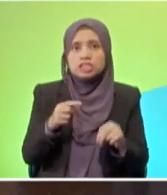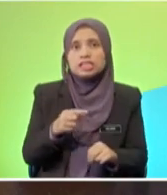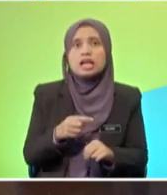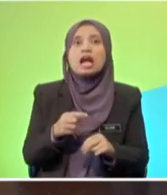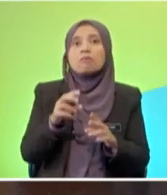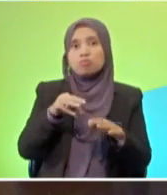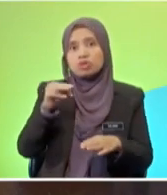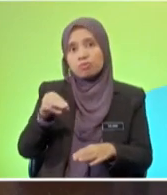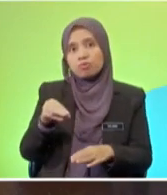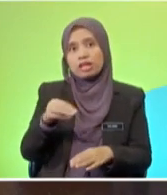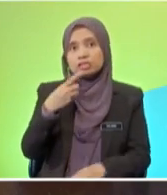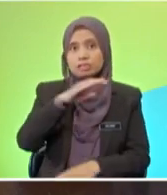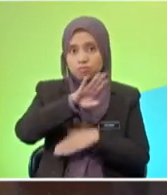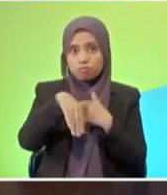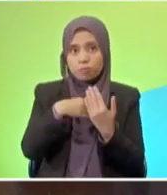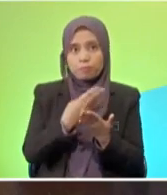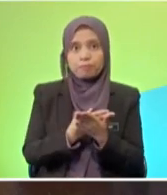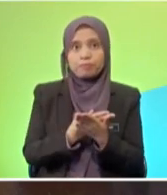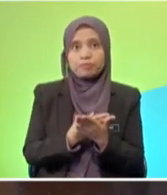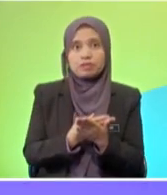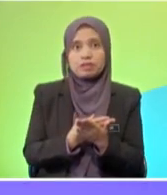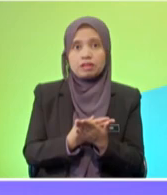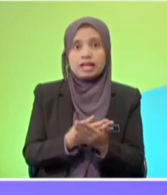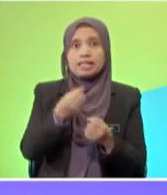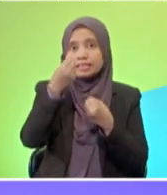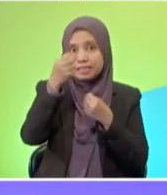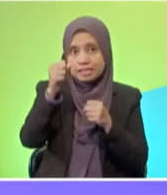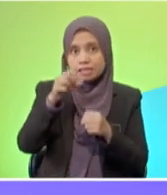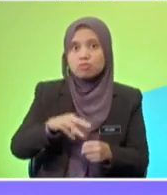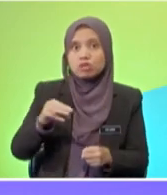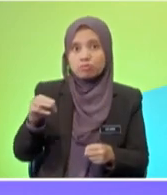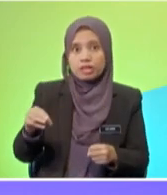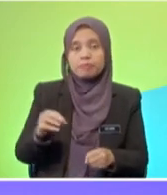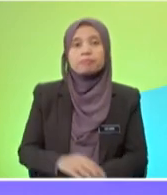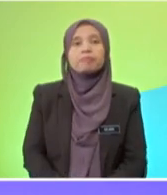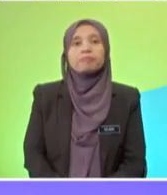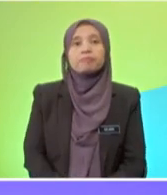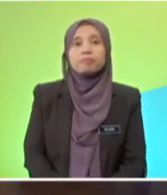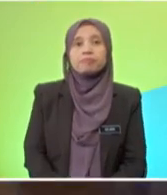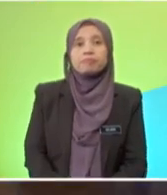untuk murid-murid oke baiklah bersedia tak murid-murid di studio